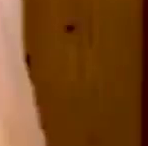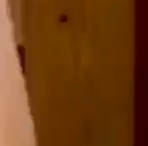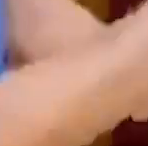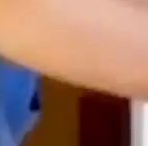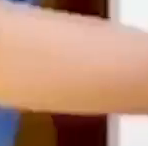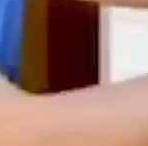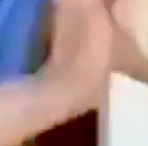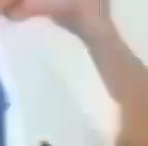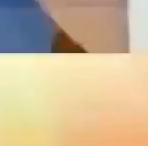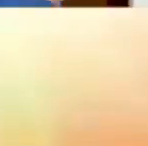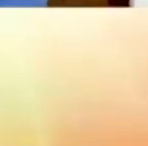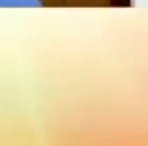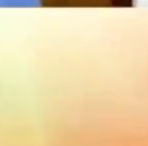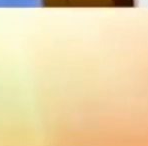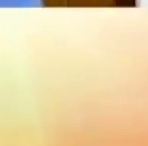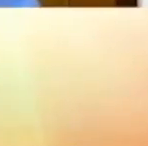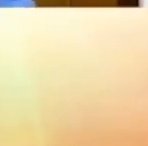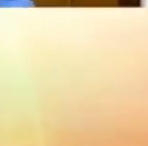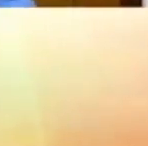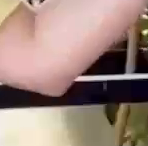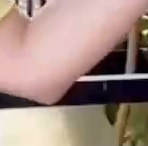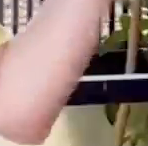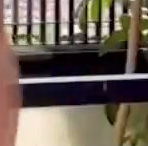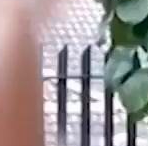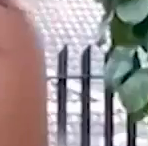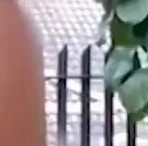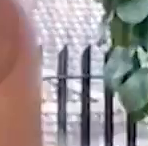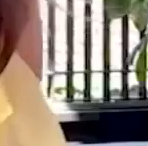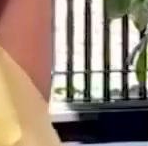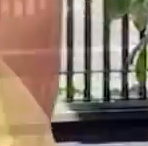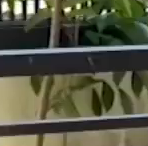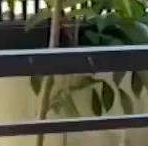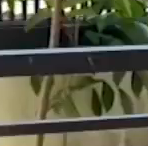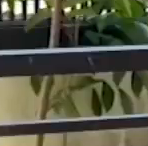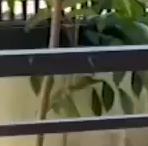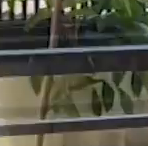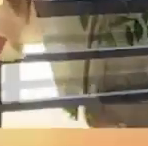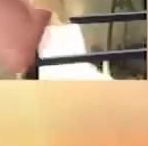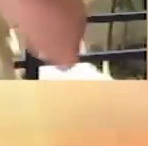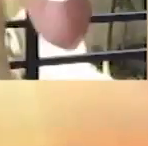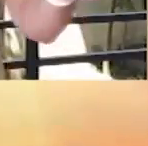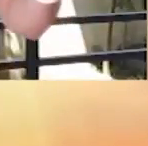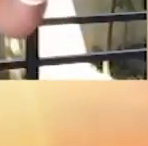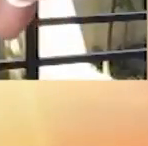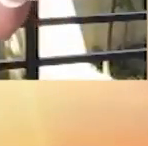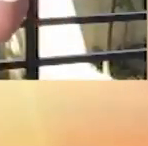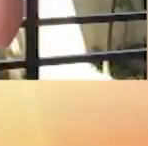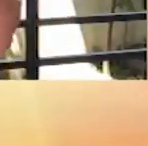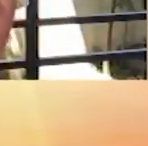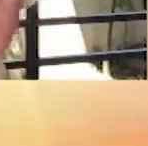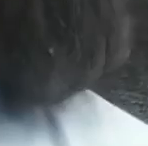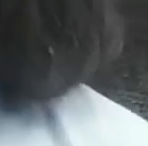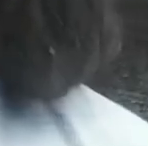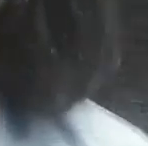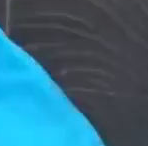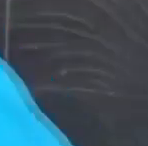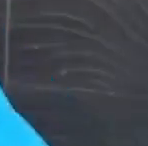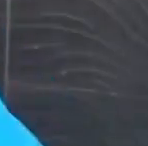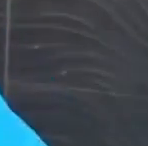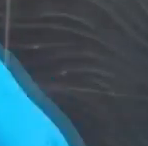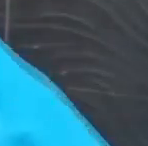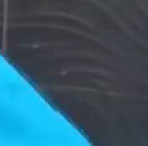Sa unang hirit, unang-una ka. Sa unang hirit, sabisyong totoo ang nalala. Sa unang hirit,